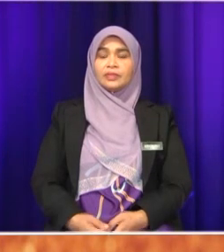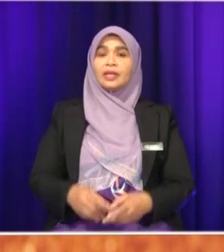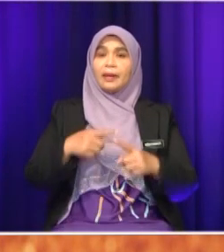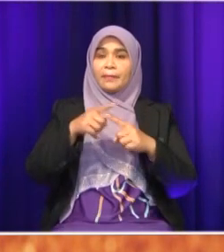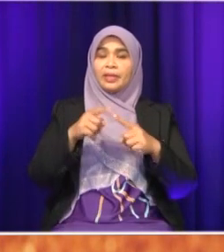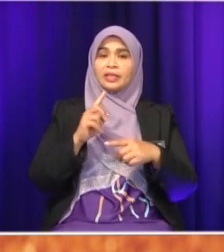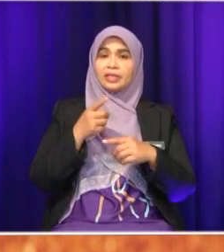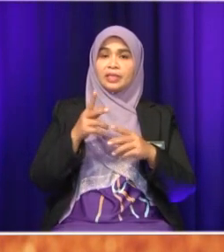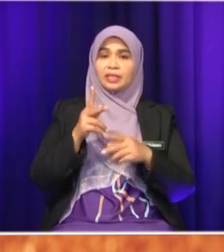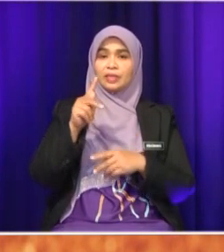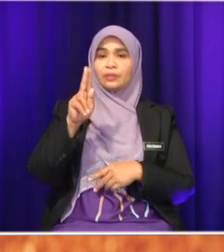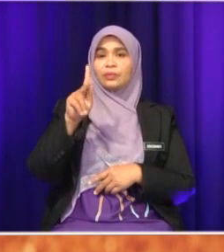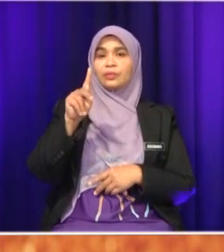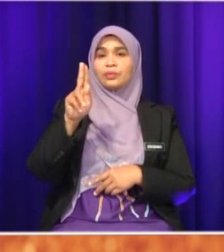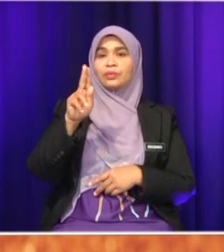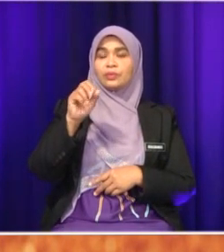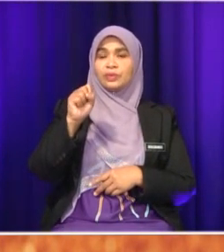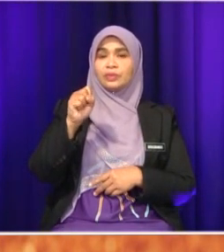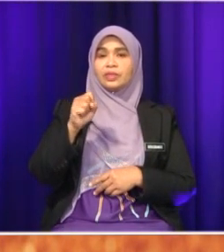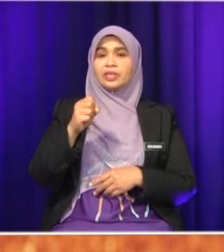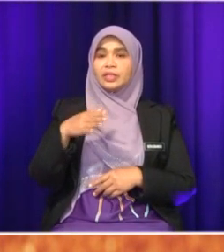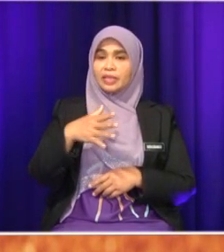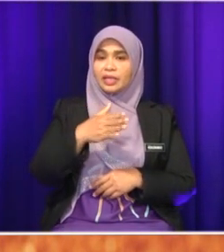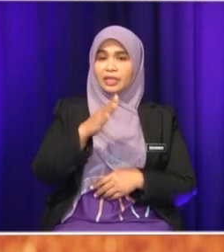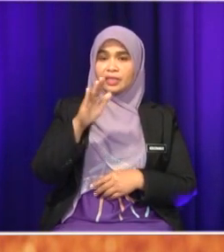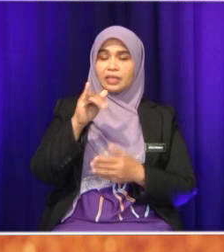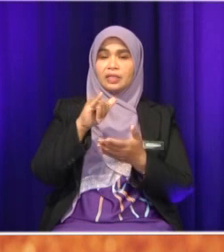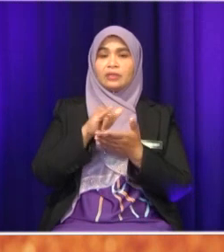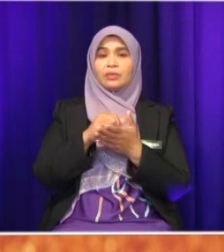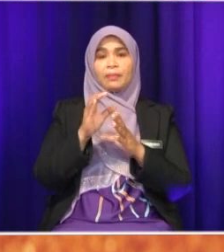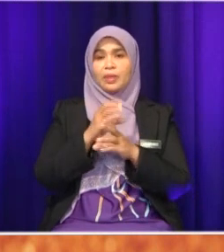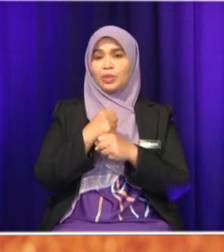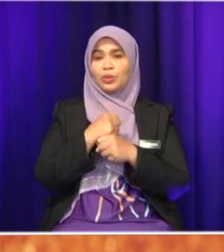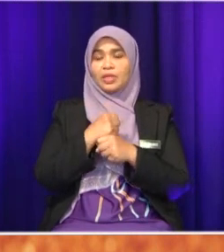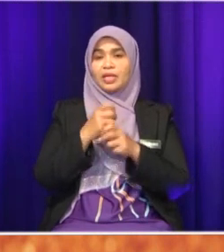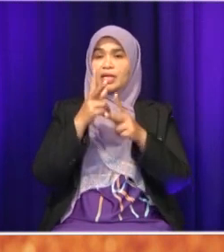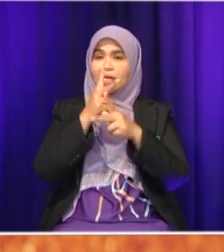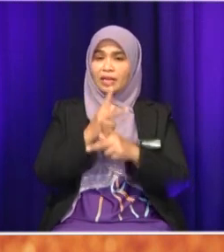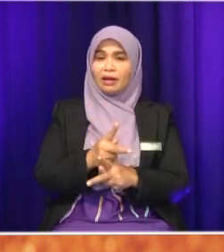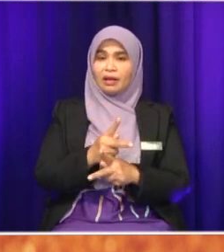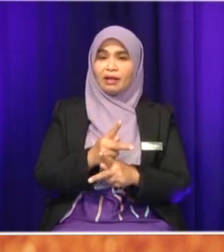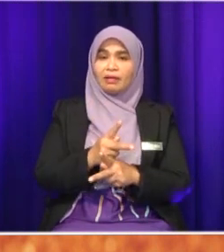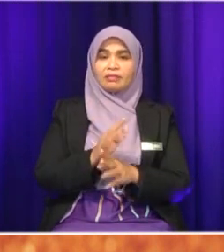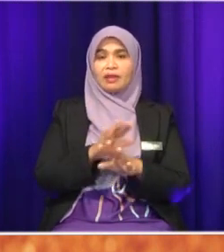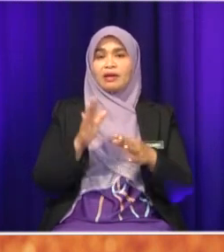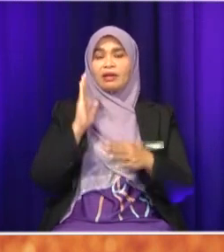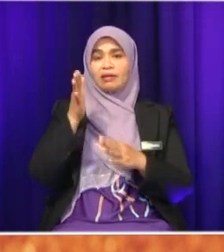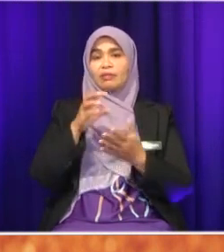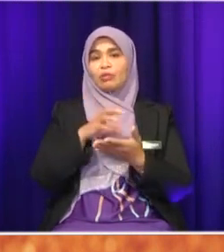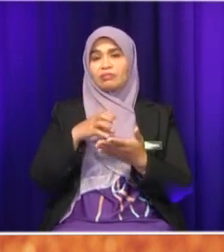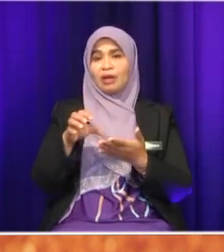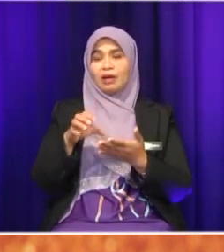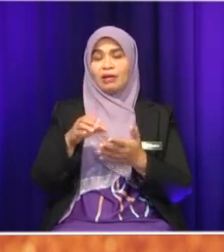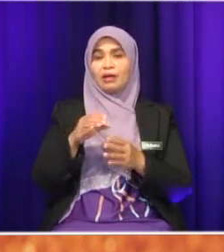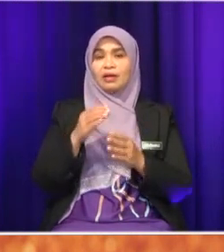mengukus mananya ikan yang kita kukus itu dia ndak mengecut ke mengembang